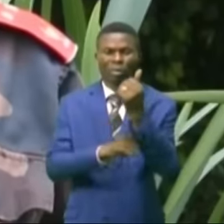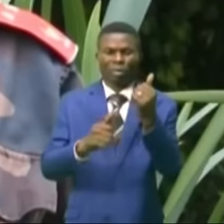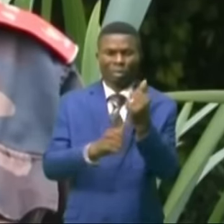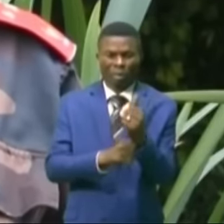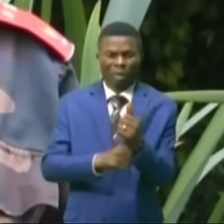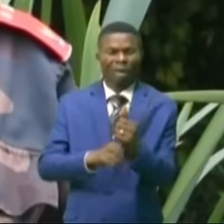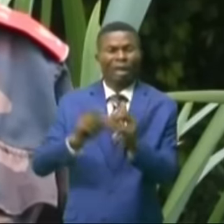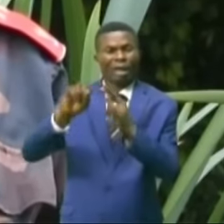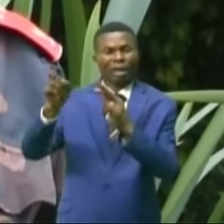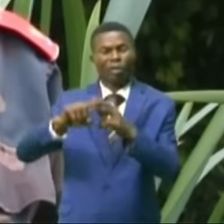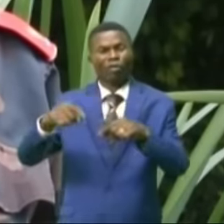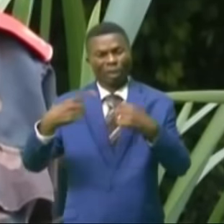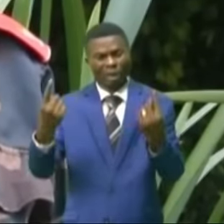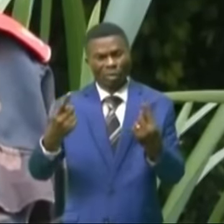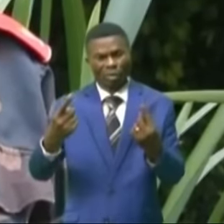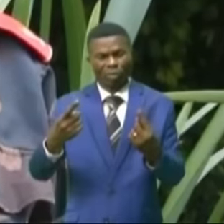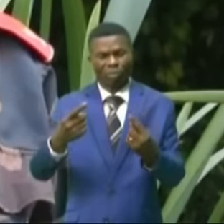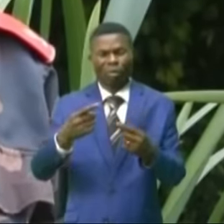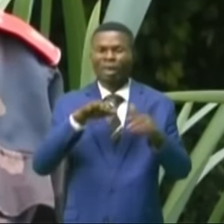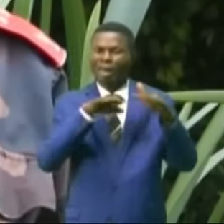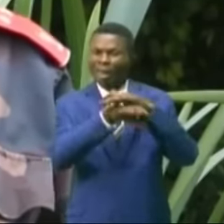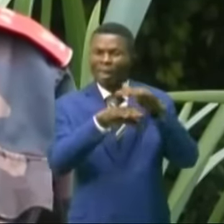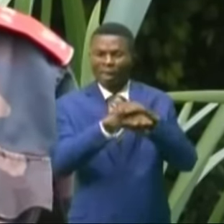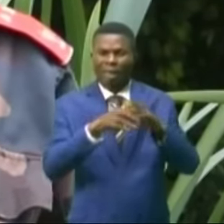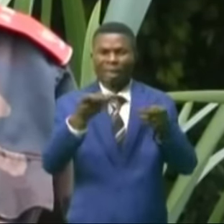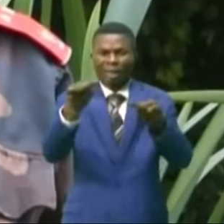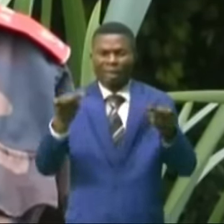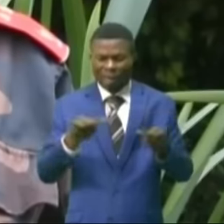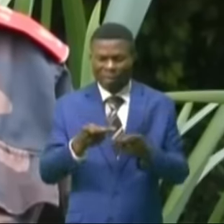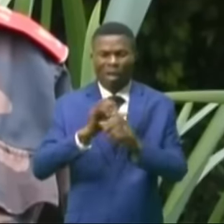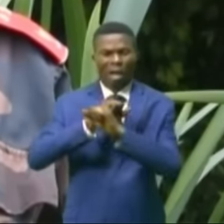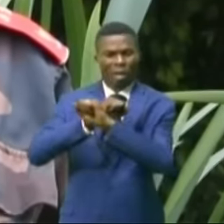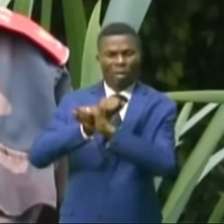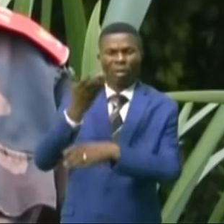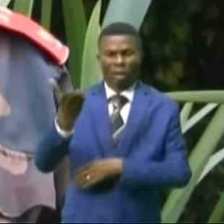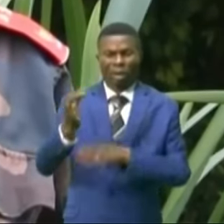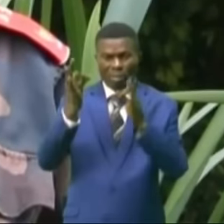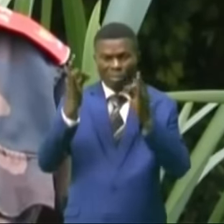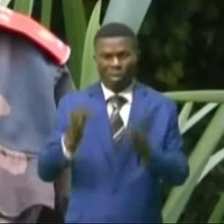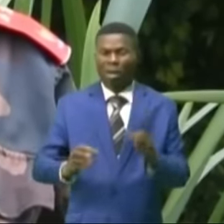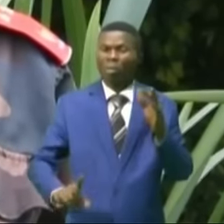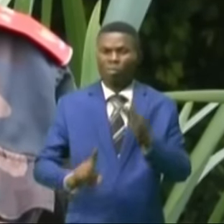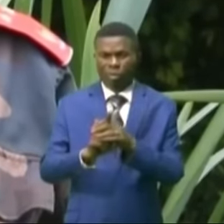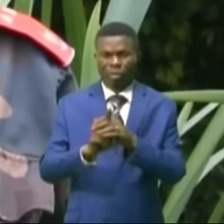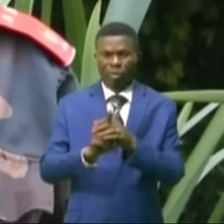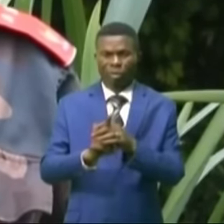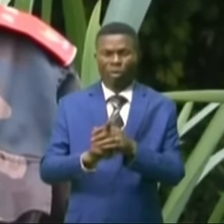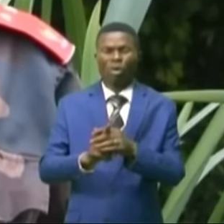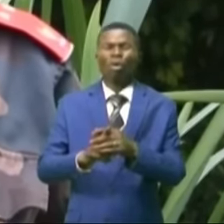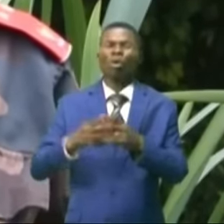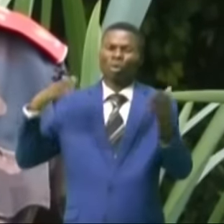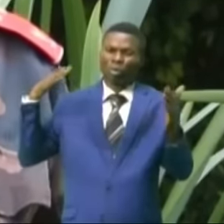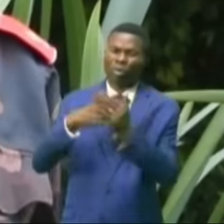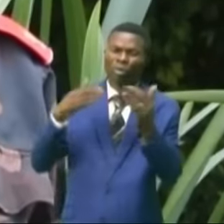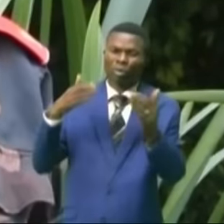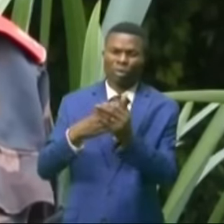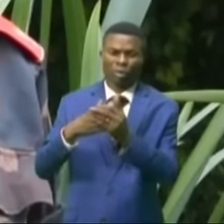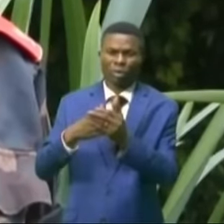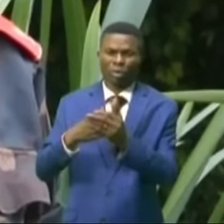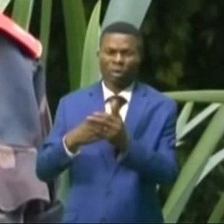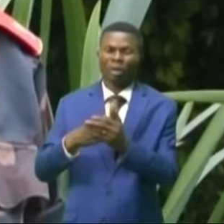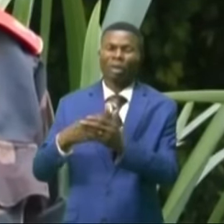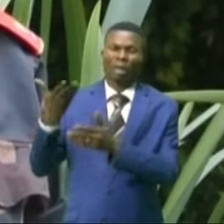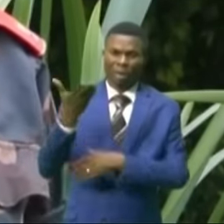l'ennemi, qui sont venus se réfugier dans les milieux sécurisés, mais curieusement, ils sont victimes de la barbarie des